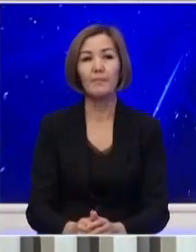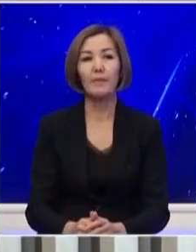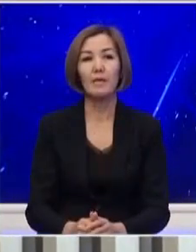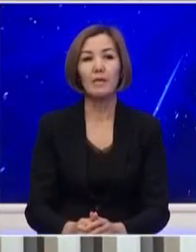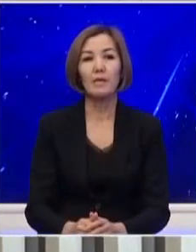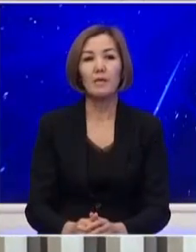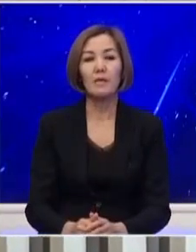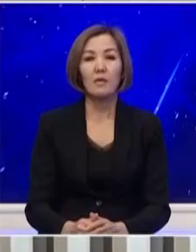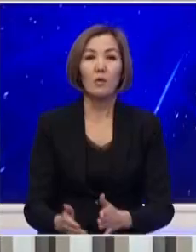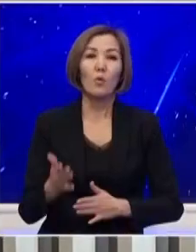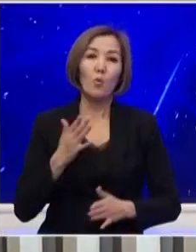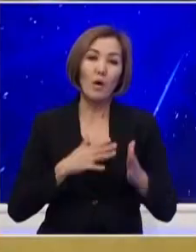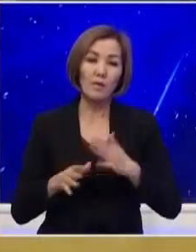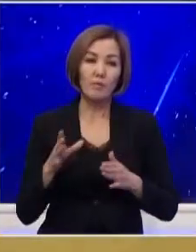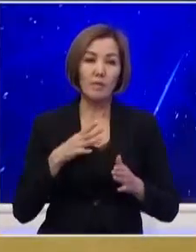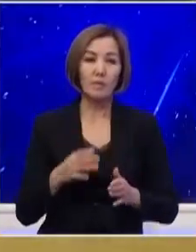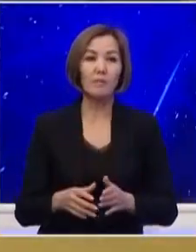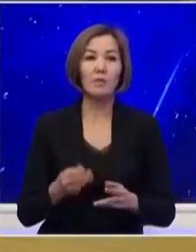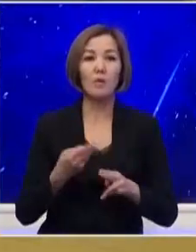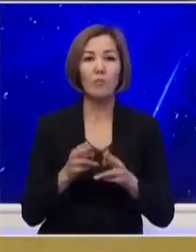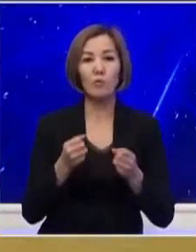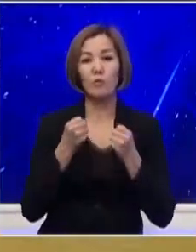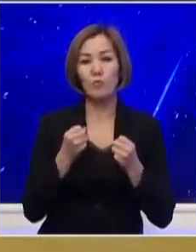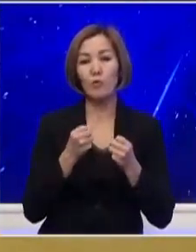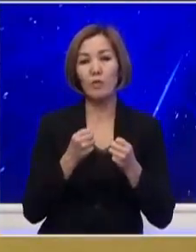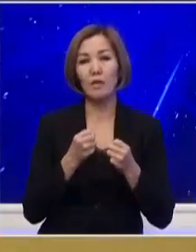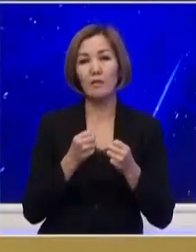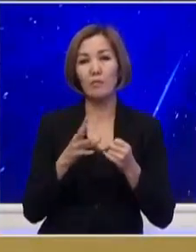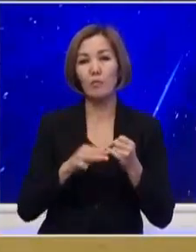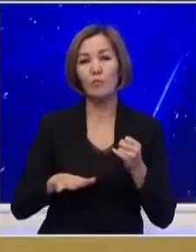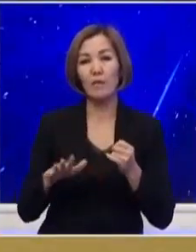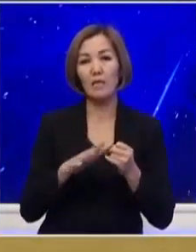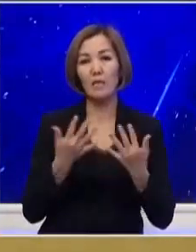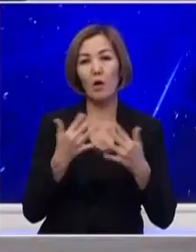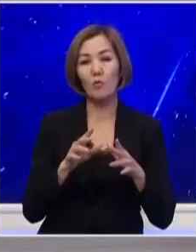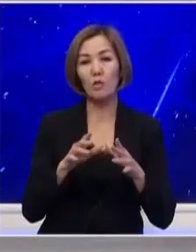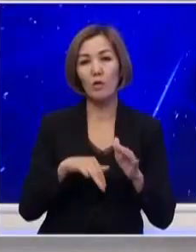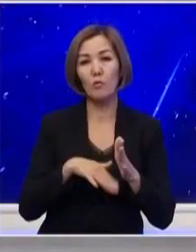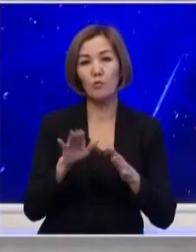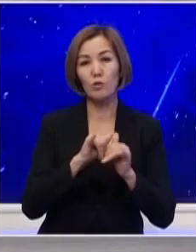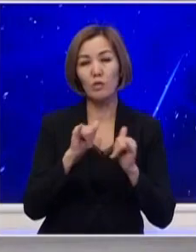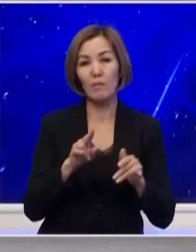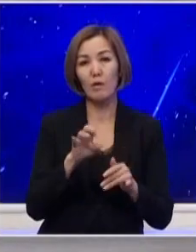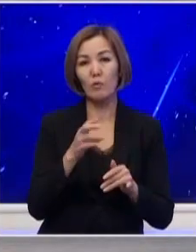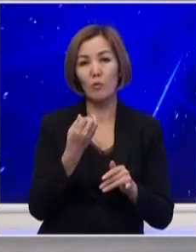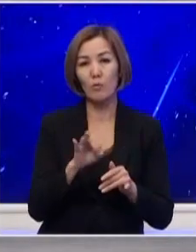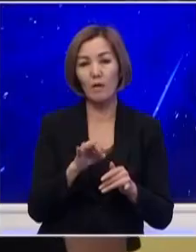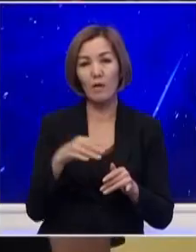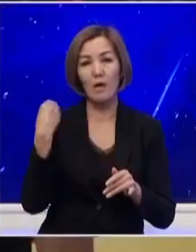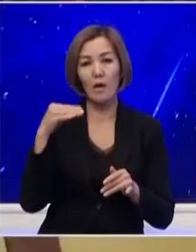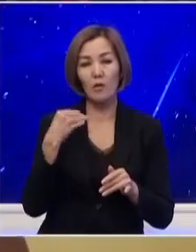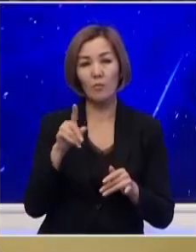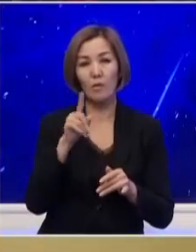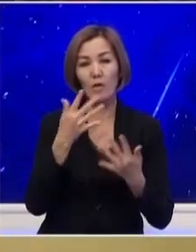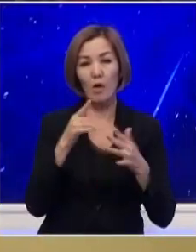соған өзіміз риза болып. Бұл спорт түрі осы елді мекенде жақсы дамыған. Тіпті 1971 жылы Көлбайлықтар Ақтөбеде өткен ауыл